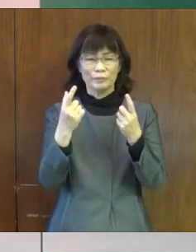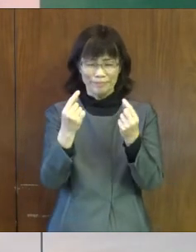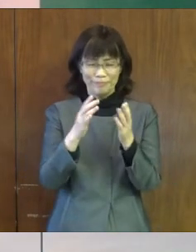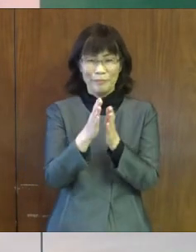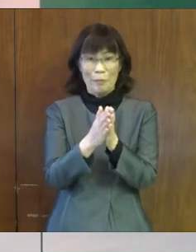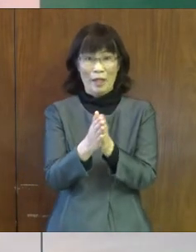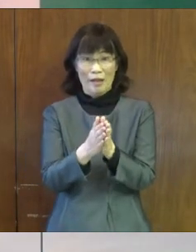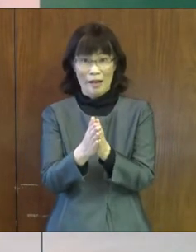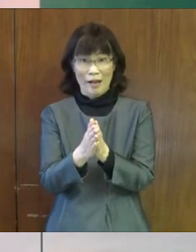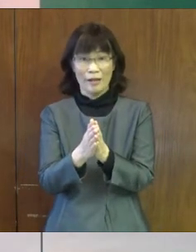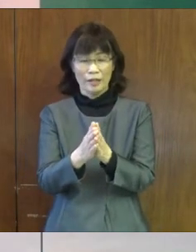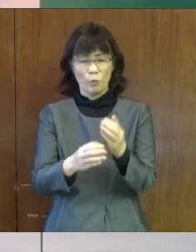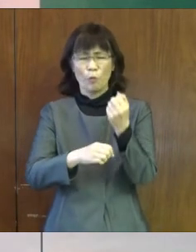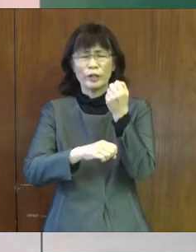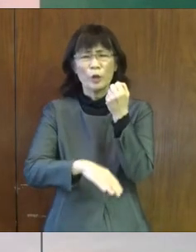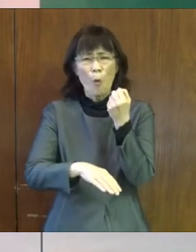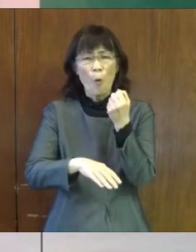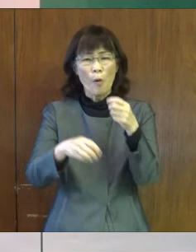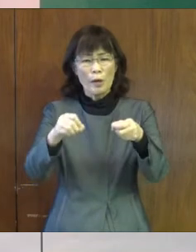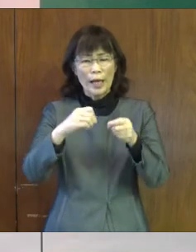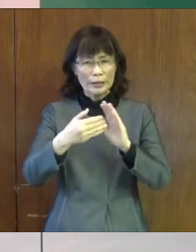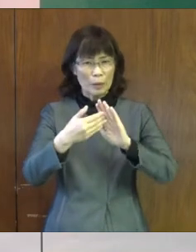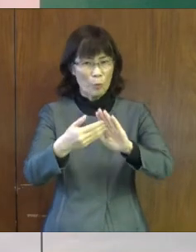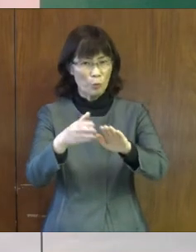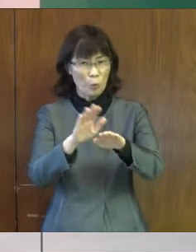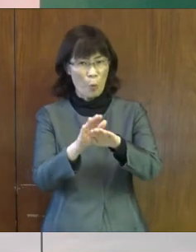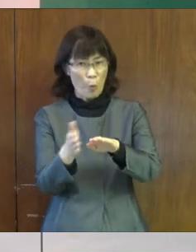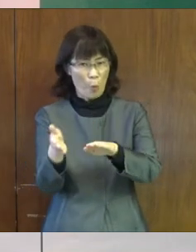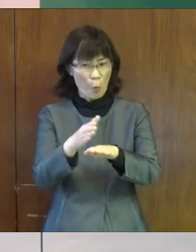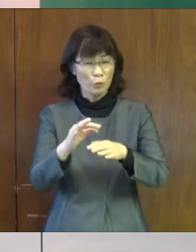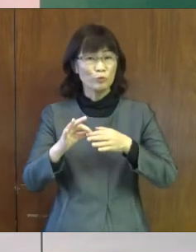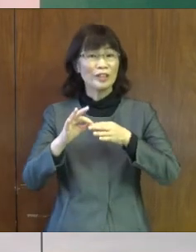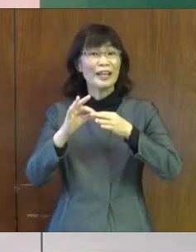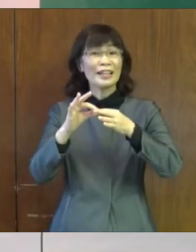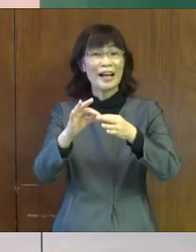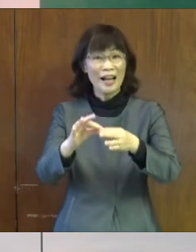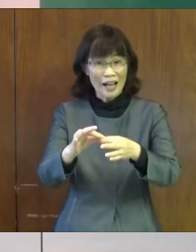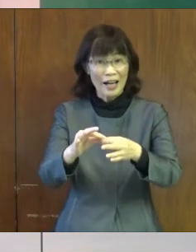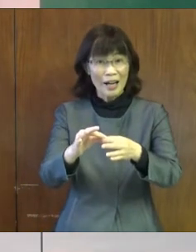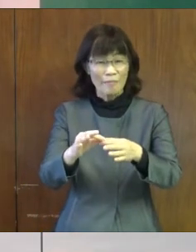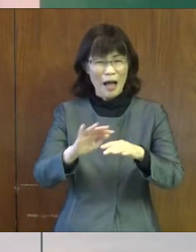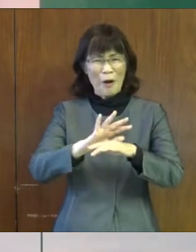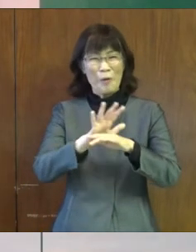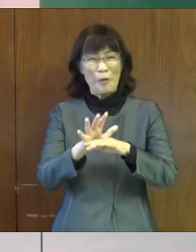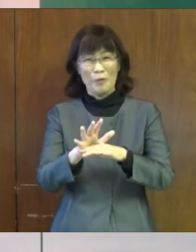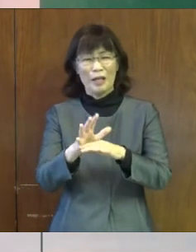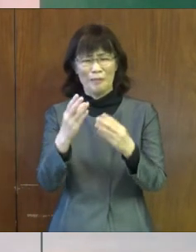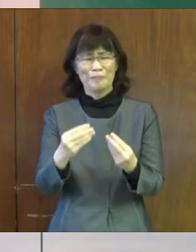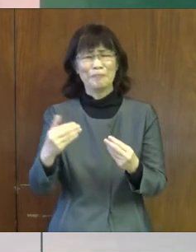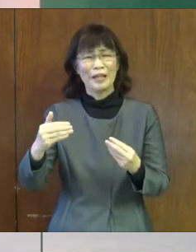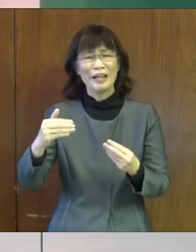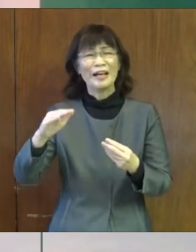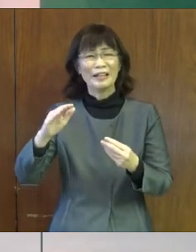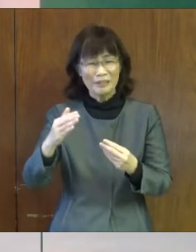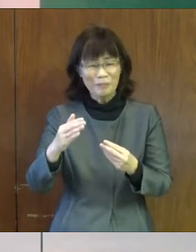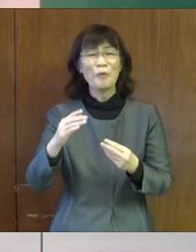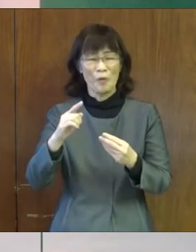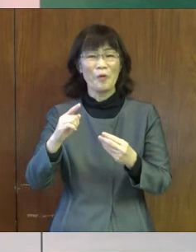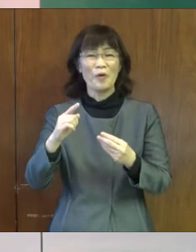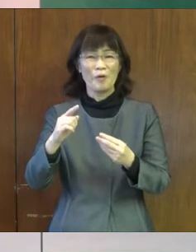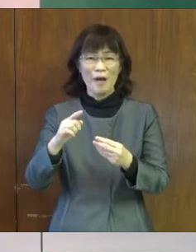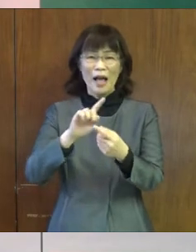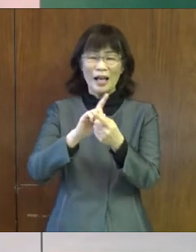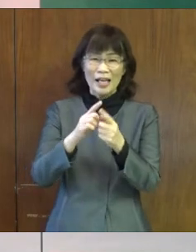まめな手洗いなどの基本的な感染防止対策を続けながら、コロナ禍で失われてしまった人との